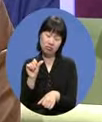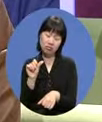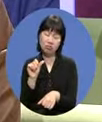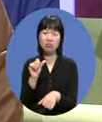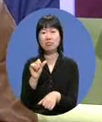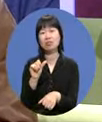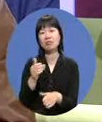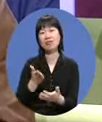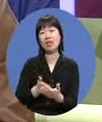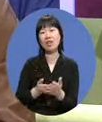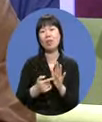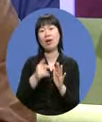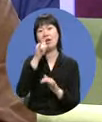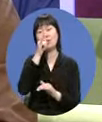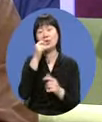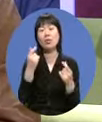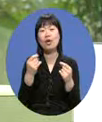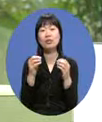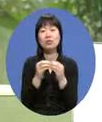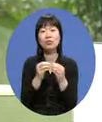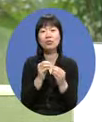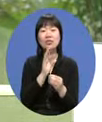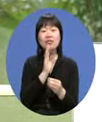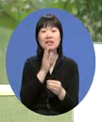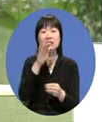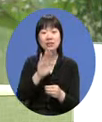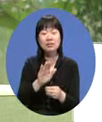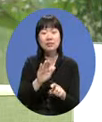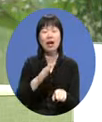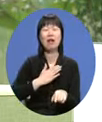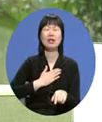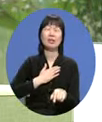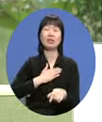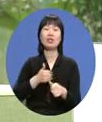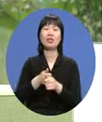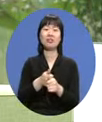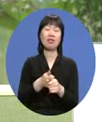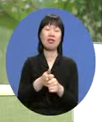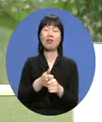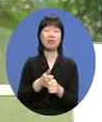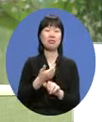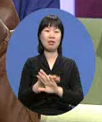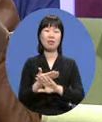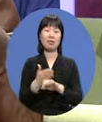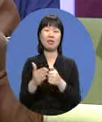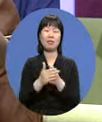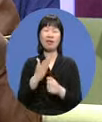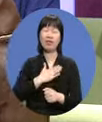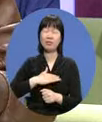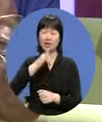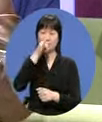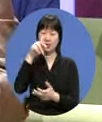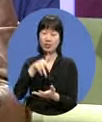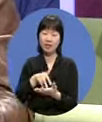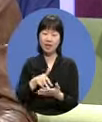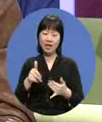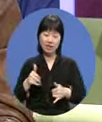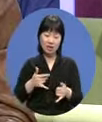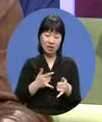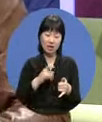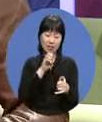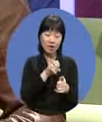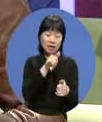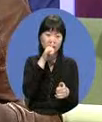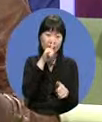5. 이런 것도 있거든요. 그러니까 그 여러 가지 감정이 있을 수 있기 때문에 그런 감정이 있는 상태에서 애한테 말씀을